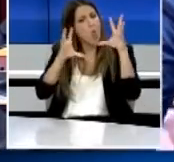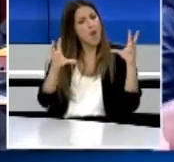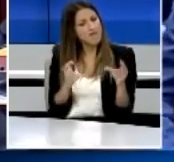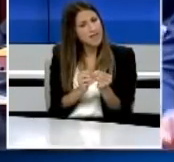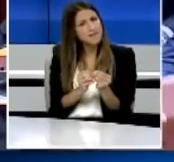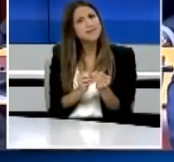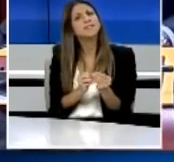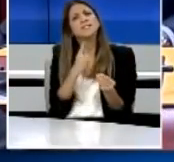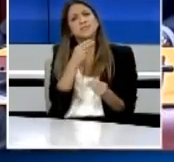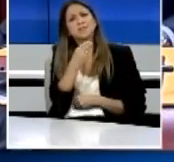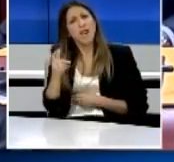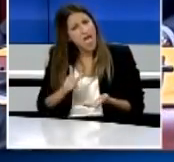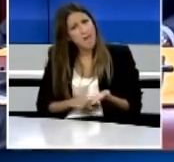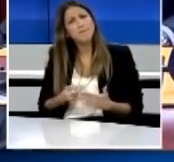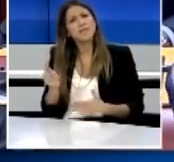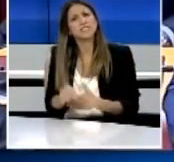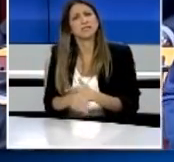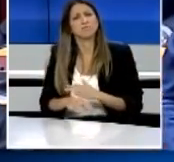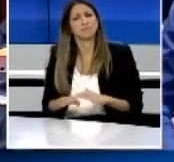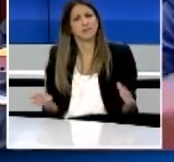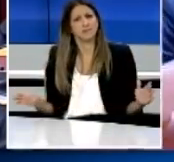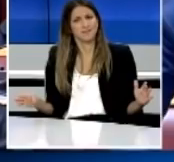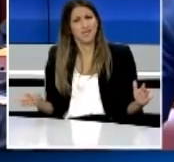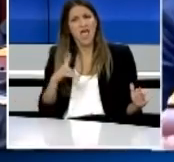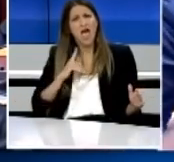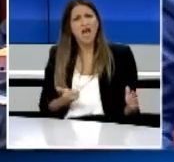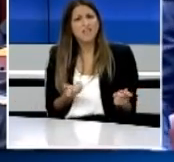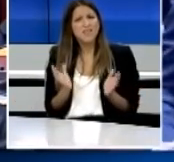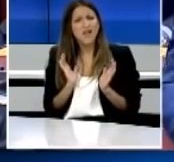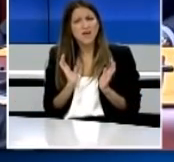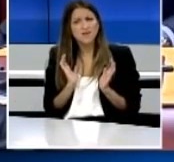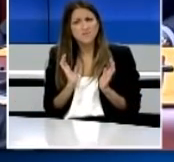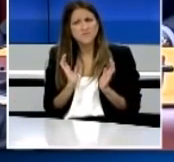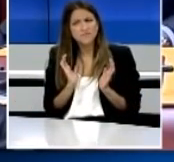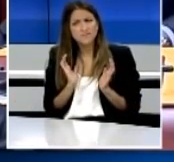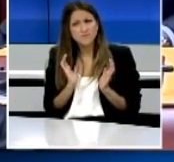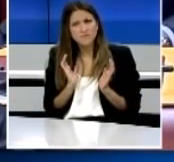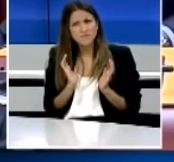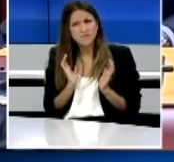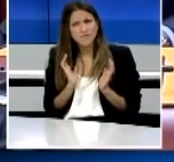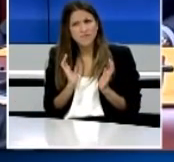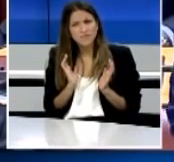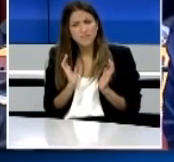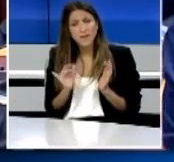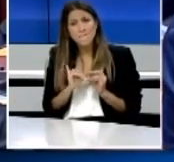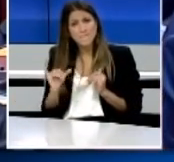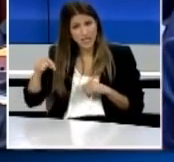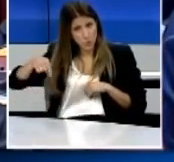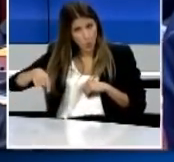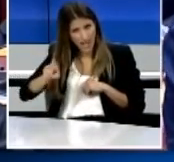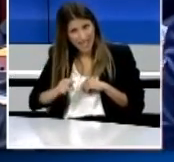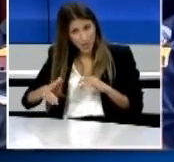των Ευρωπαίων Σοσιαλιστών υπερασπίστηκαν μια συμφωνία θετική για τη χώρα που σήμερα τηρεί και ο κ. Μητσοτάκης.